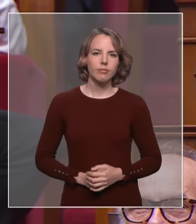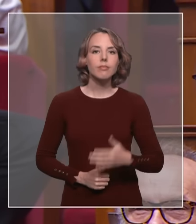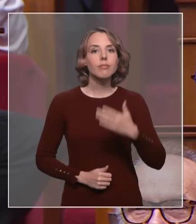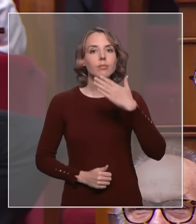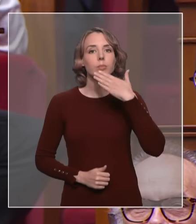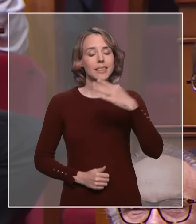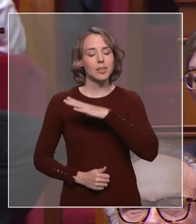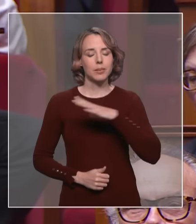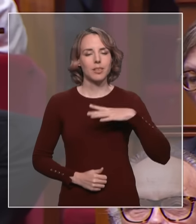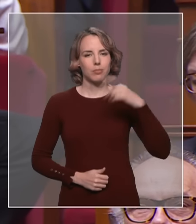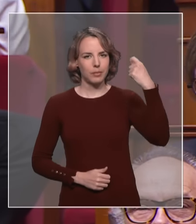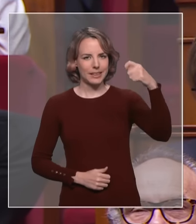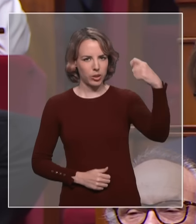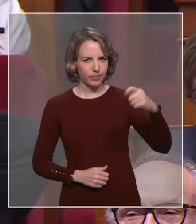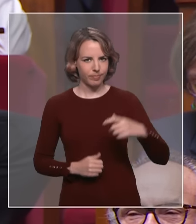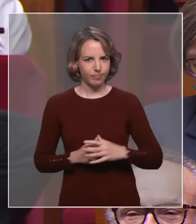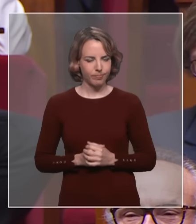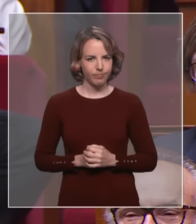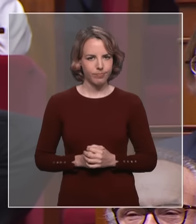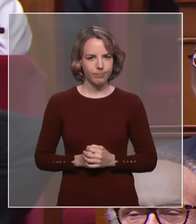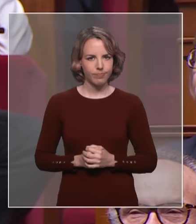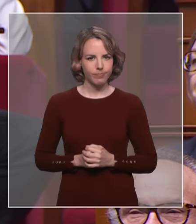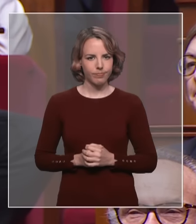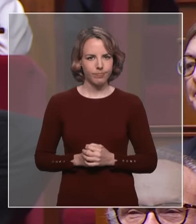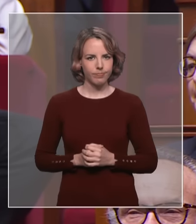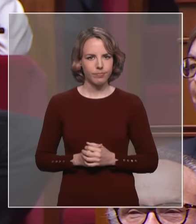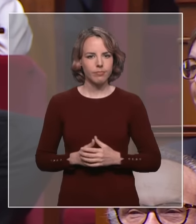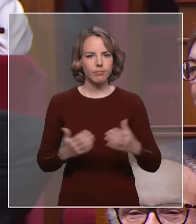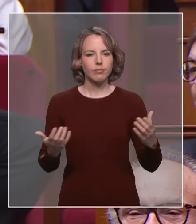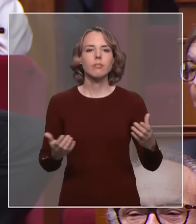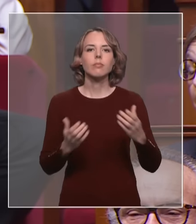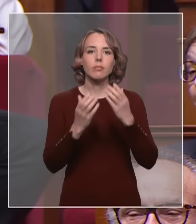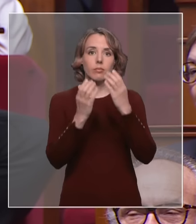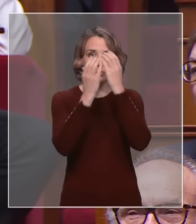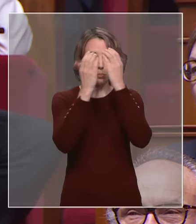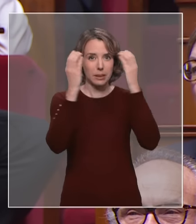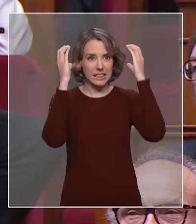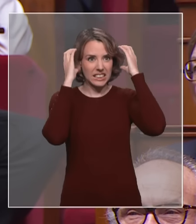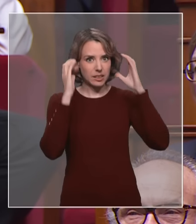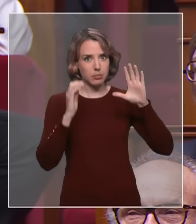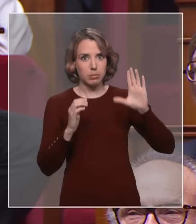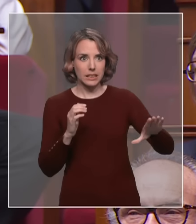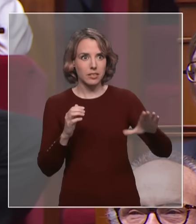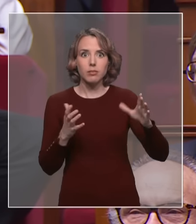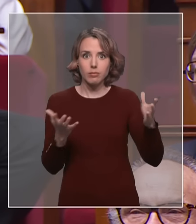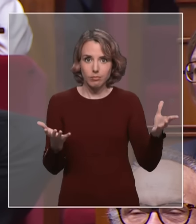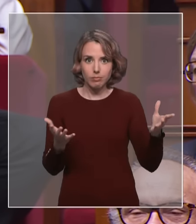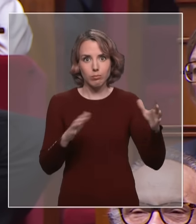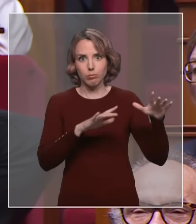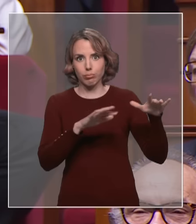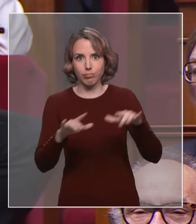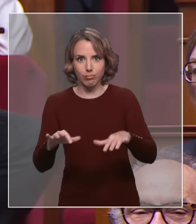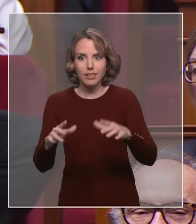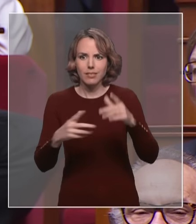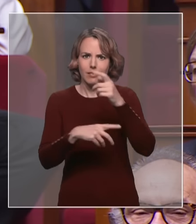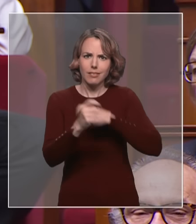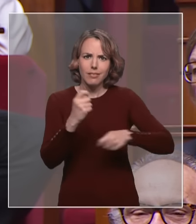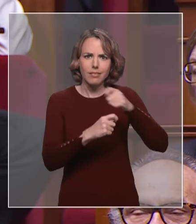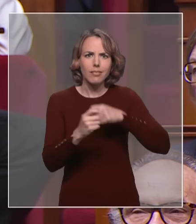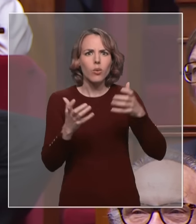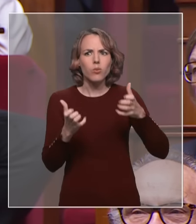Merci, madame la présidente. Mexicanisation, narco-racaille, opération place nette. Les propos sont forts,